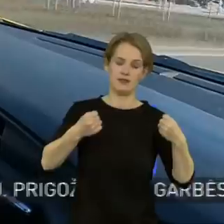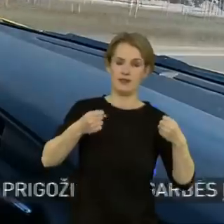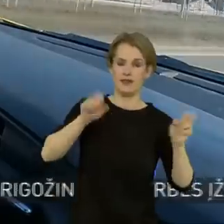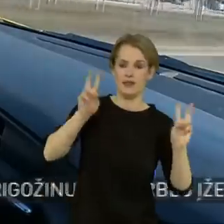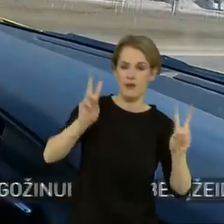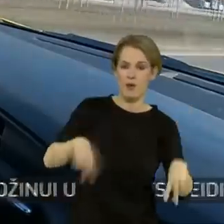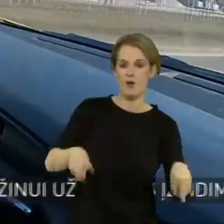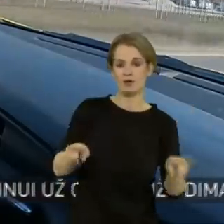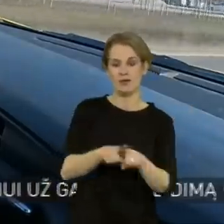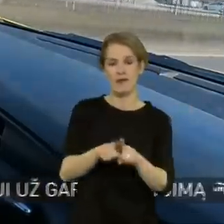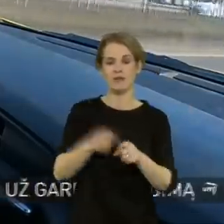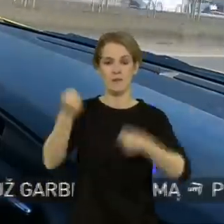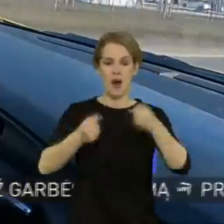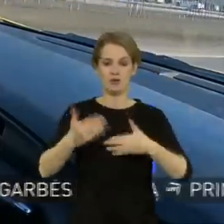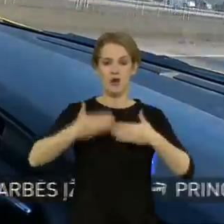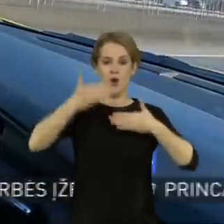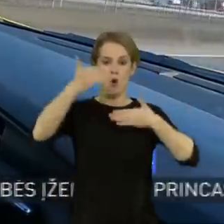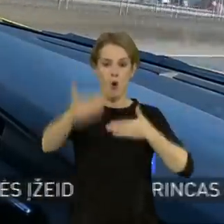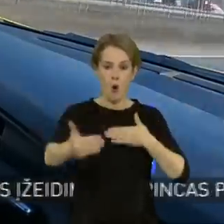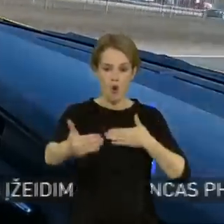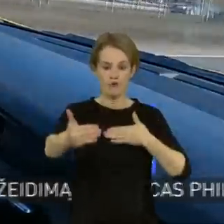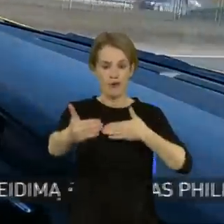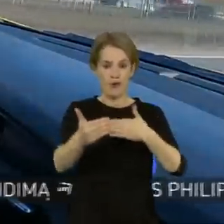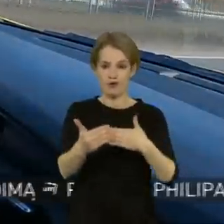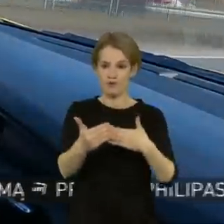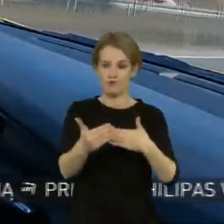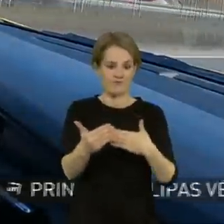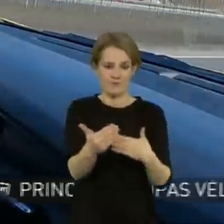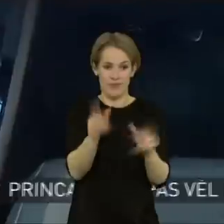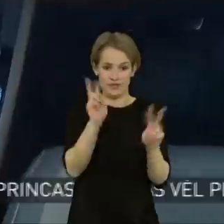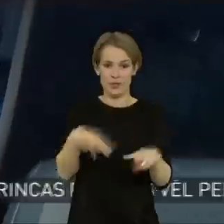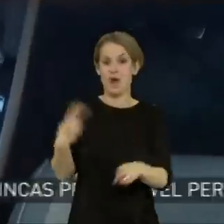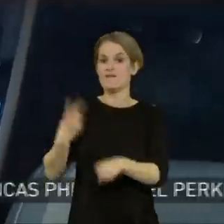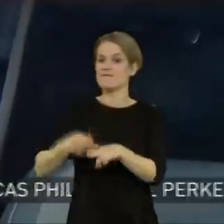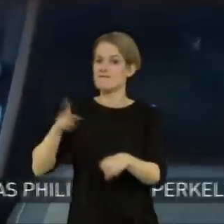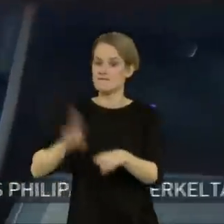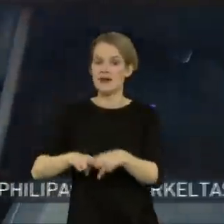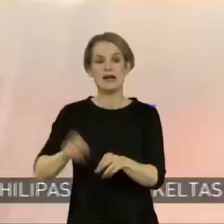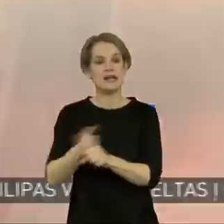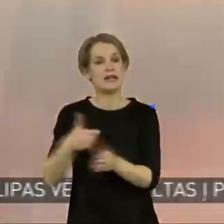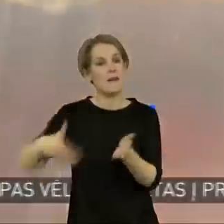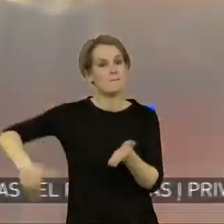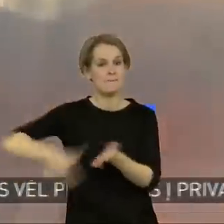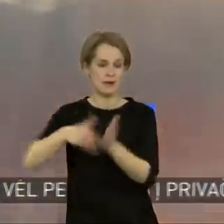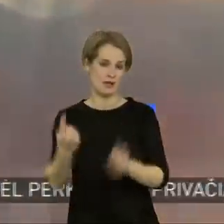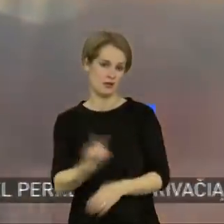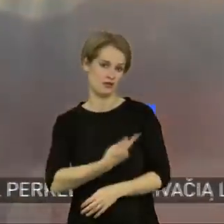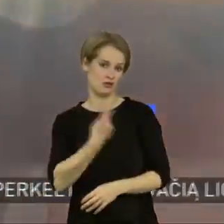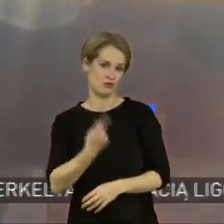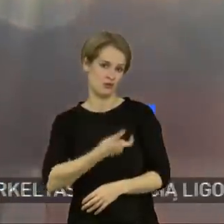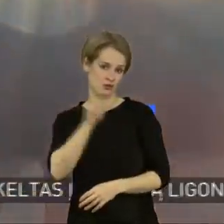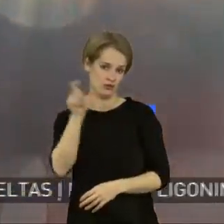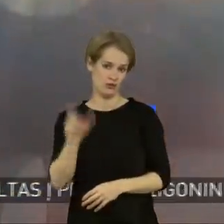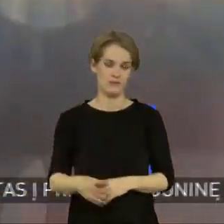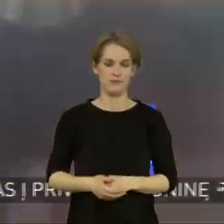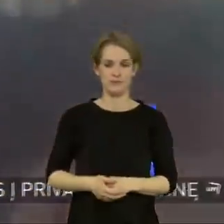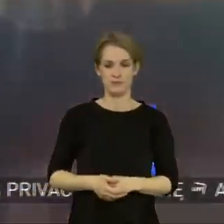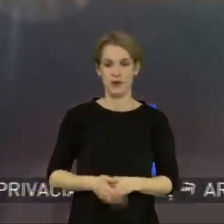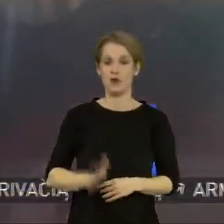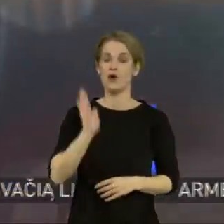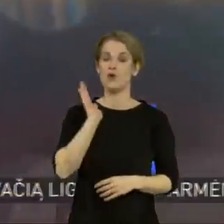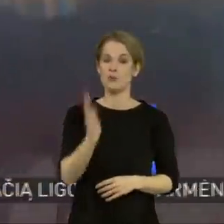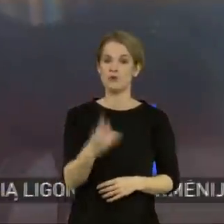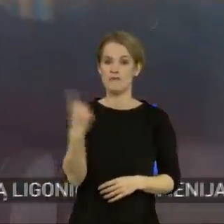gabaritus, dėl to kartais tenka įsikišti instruktoriui ir koreguoti važiavimo kryptį. Vairavimo pamokos vyks įprastai, 2